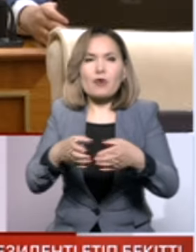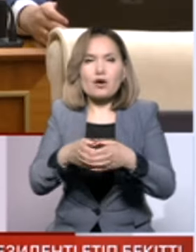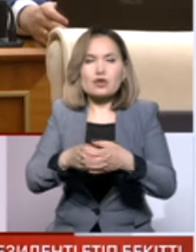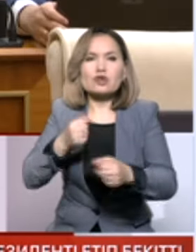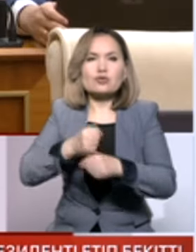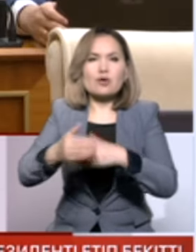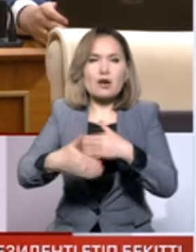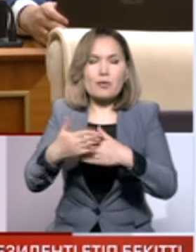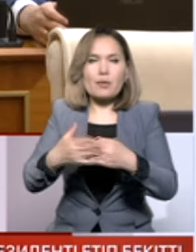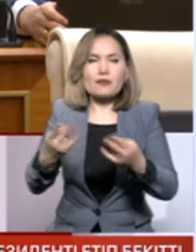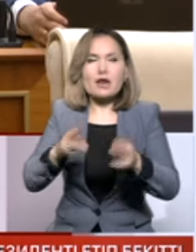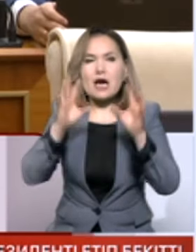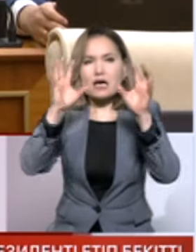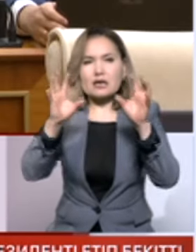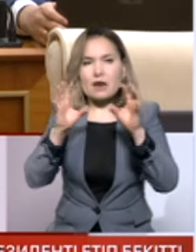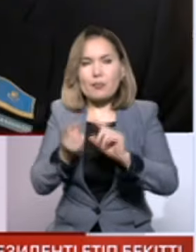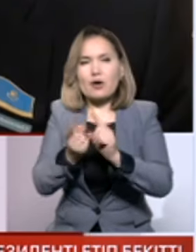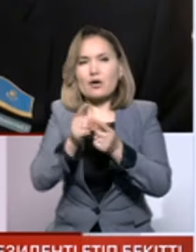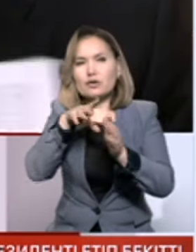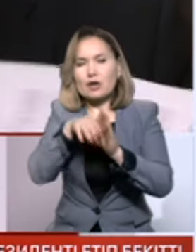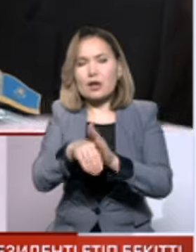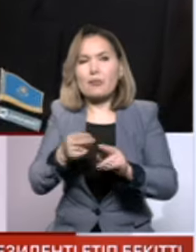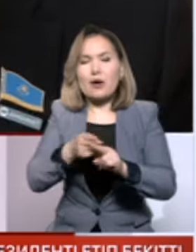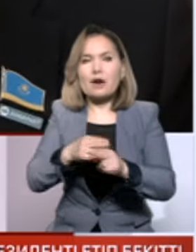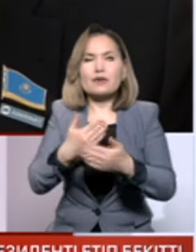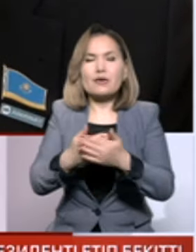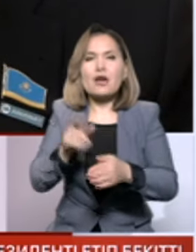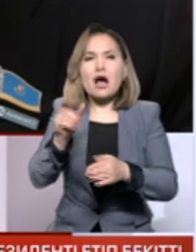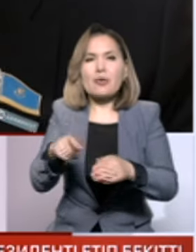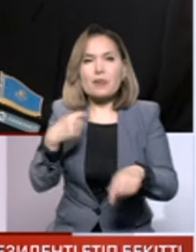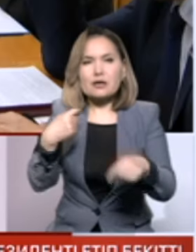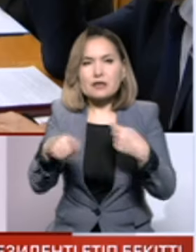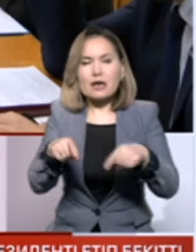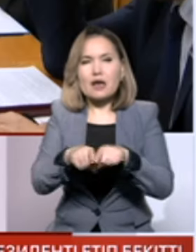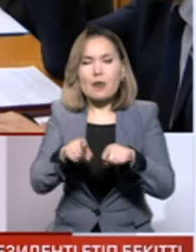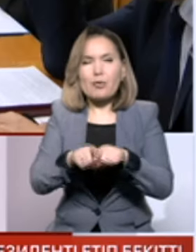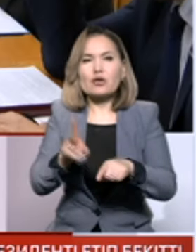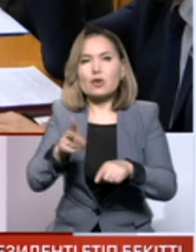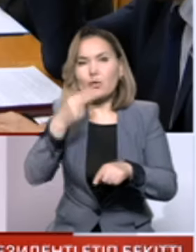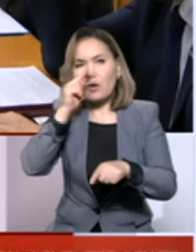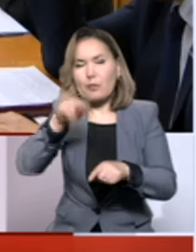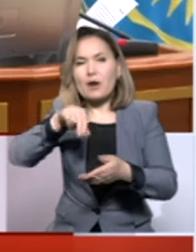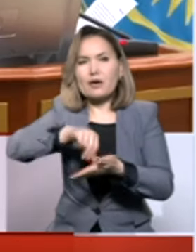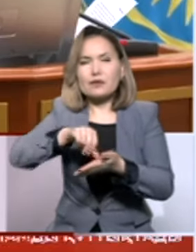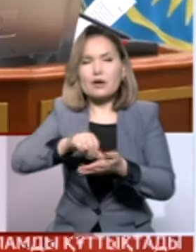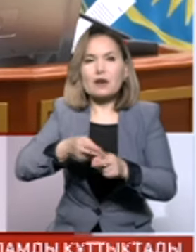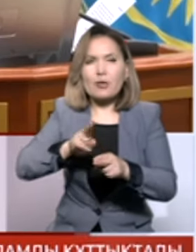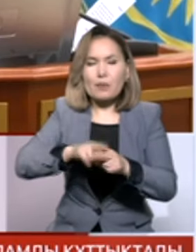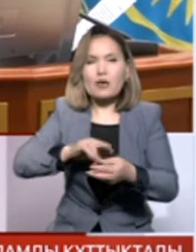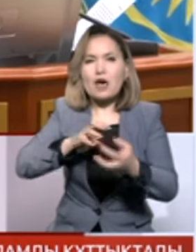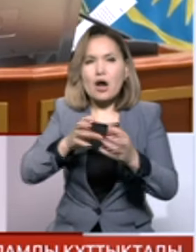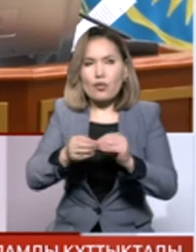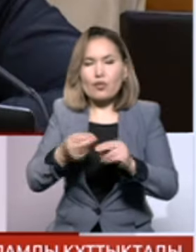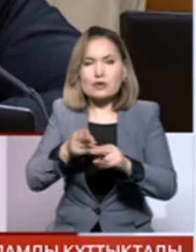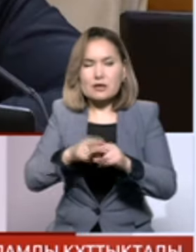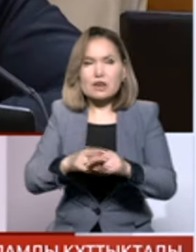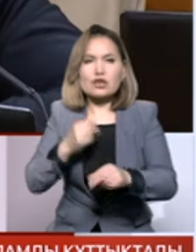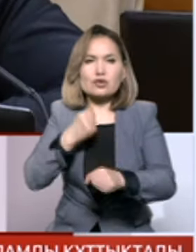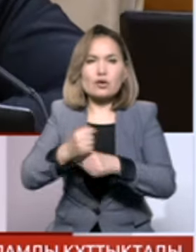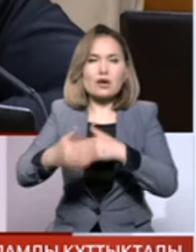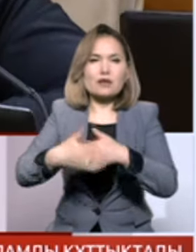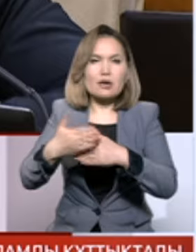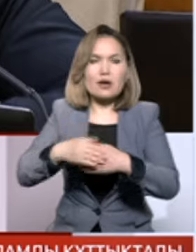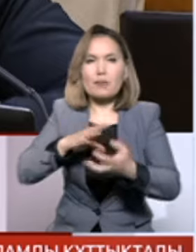түзетулерде бірқатар жаңа санаттар пайда болды. Мәселен, адам саудасына байланысты қылмысқа қатысқандардың татуласынуына тыйым салынды.